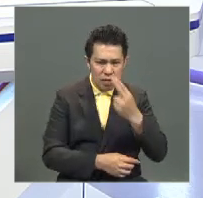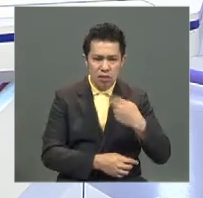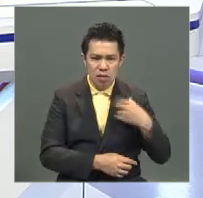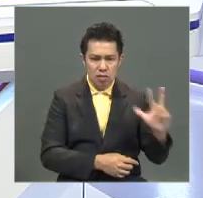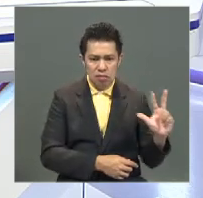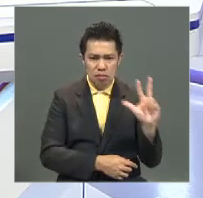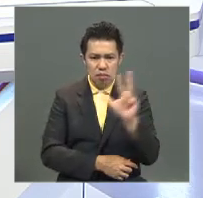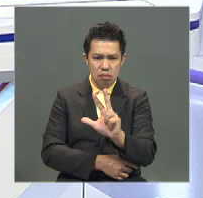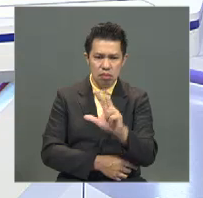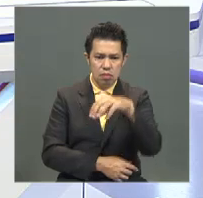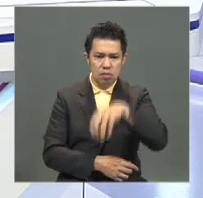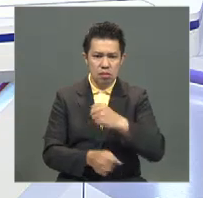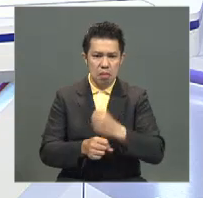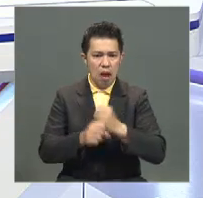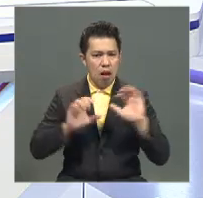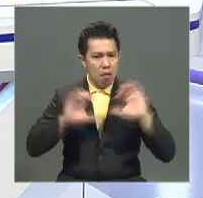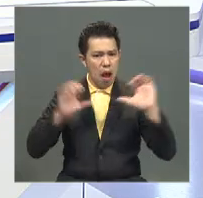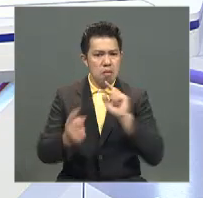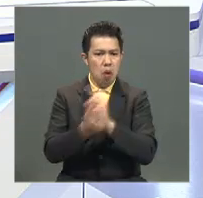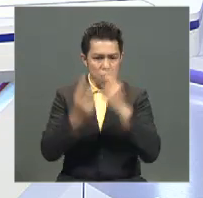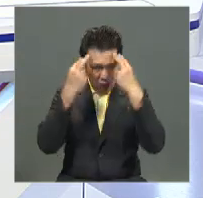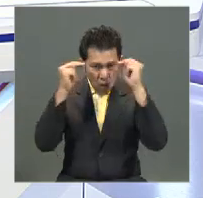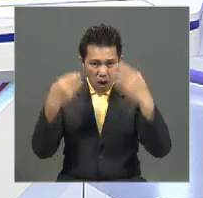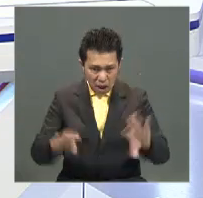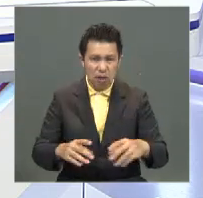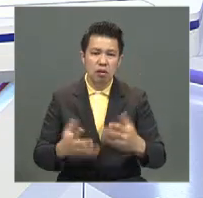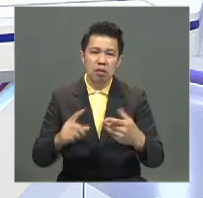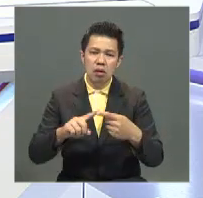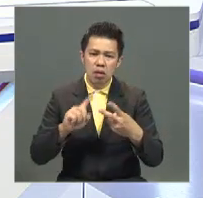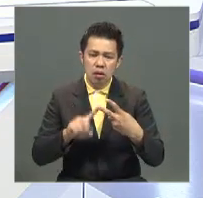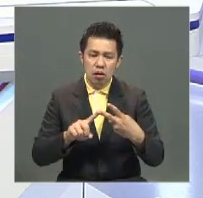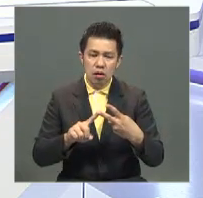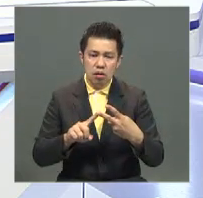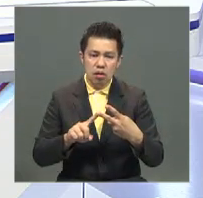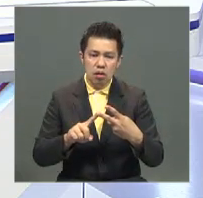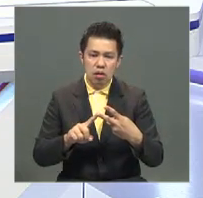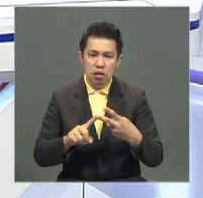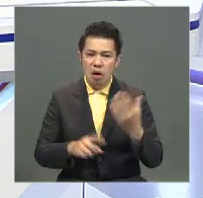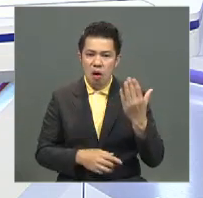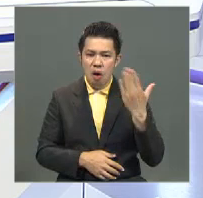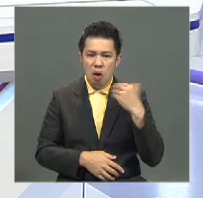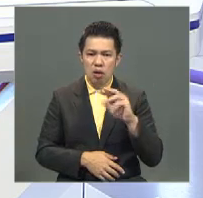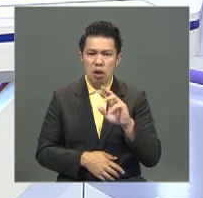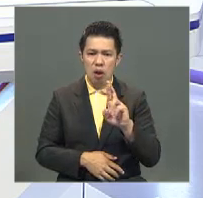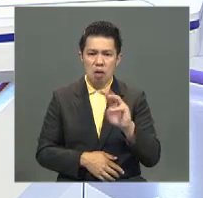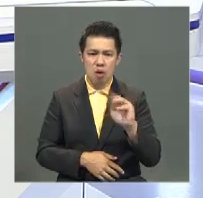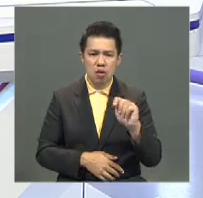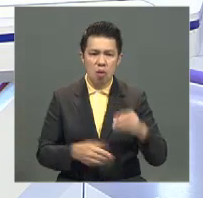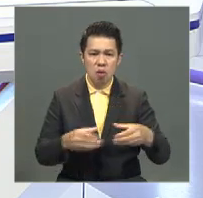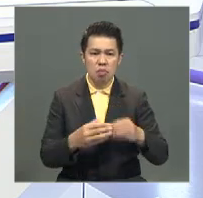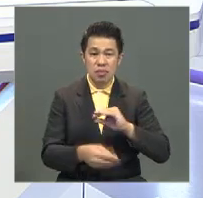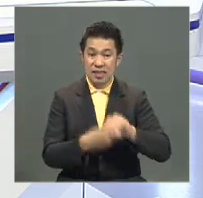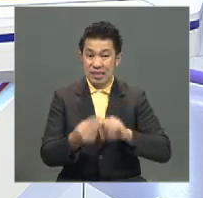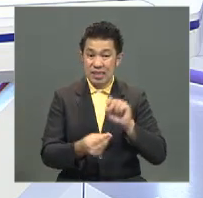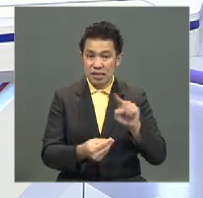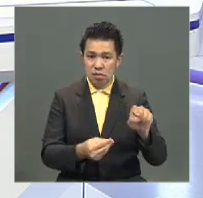ไปที่ทำเนียบรัฐบาลไปพบกับท่านนายกรัฐมนตรีด้วยแล้วก็ในส่วนของจะบอกว่าเป็นอดีต4รัฐมนตรีทางด้านทีมเศรษฐกิ